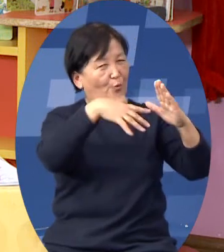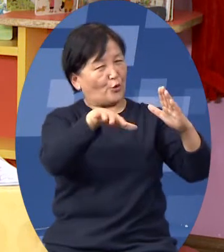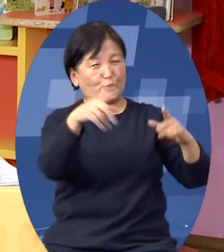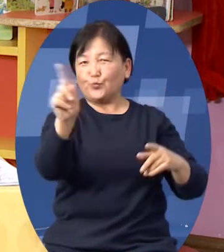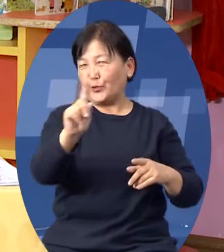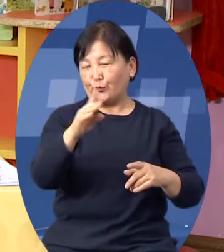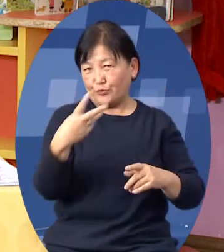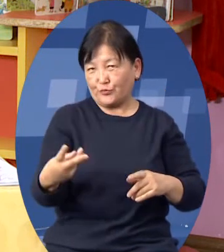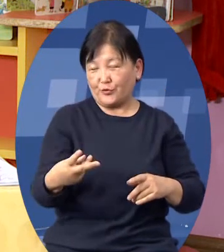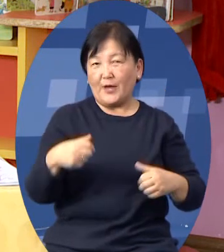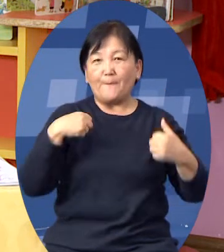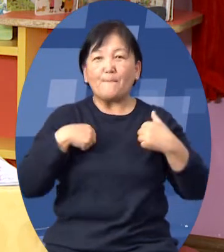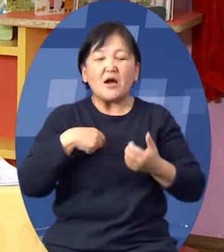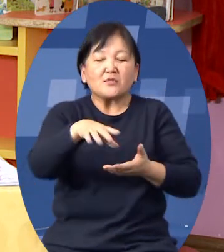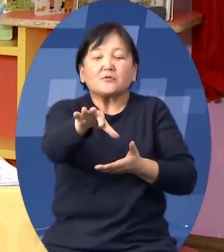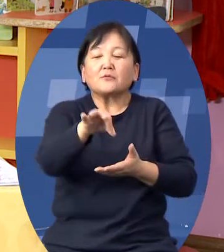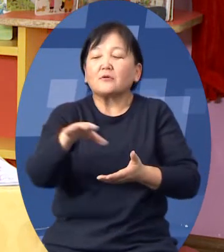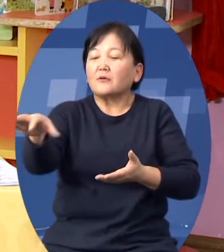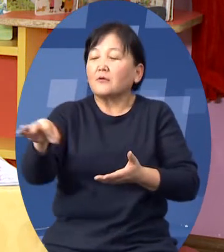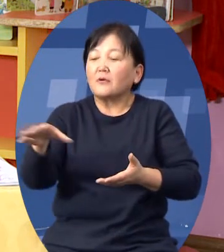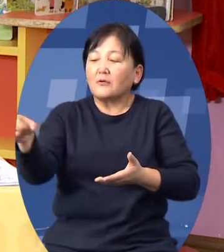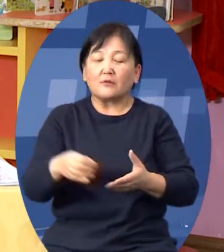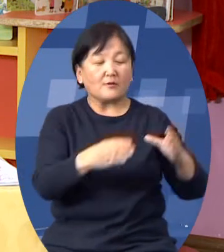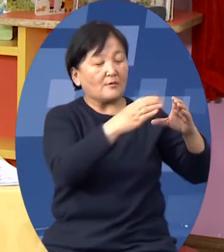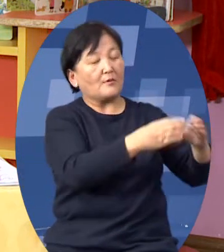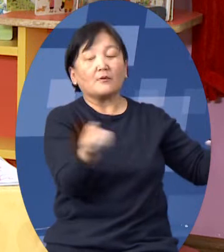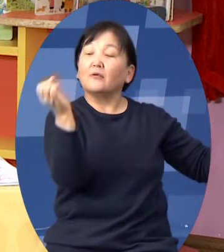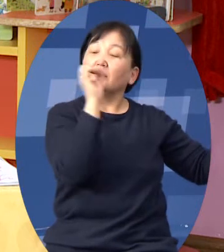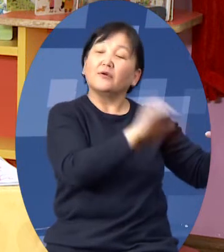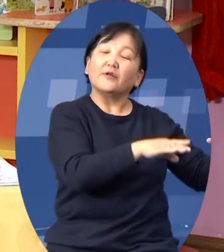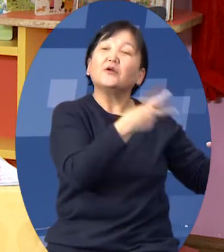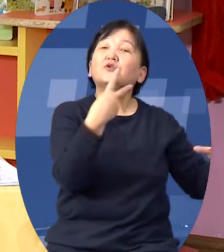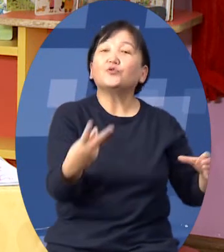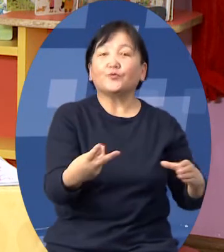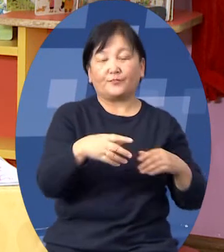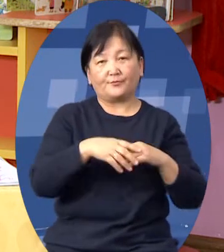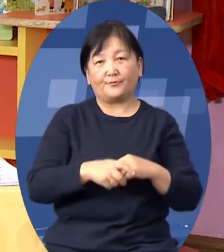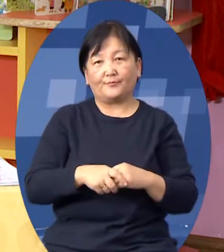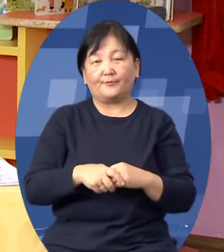Гэр маань бохир болно. За, багш нь цаасаа түүгээд энэ хогийн саванд хийлээ шүү.